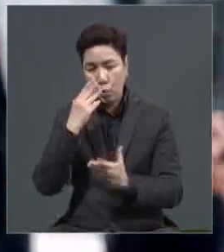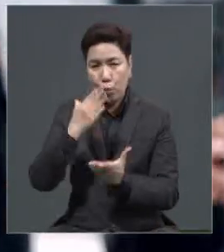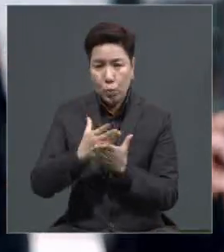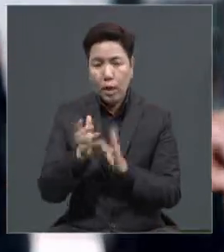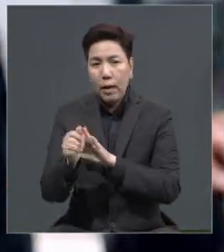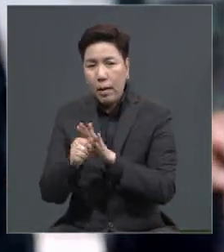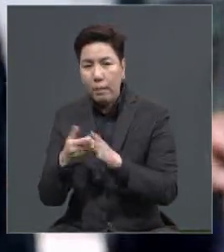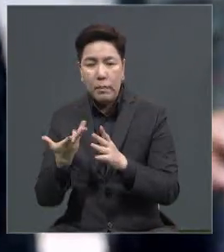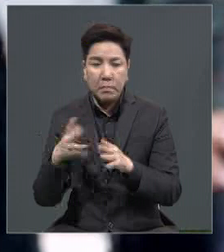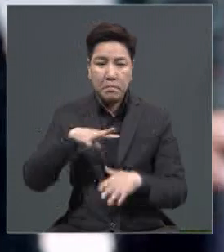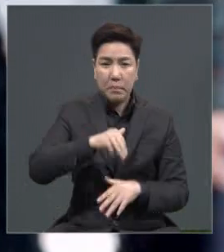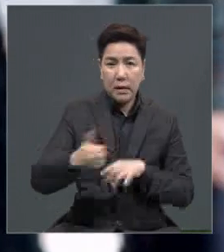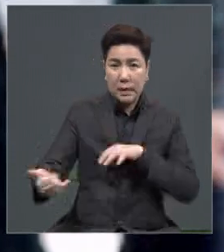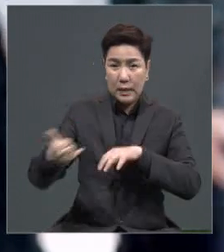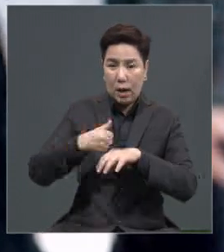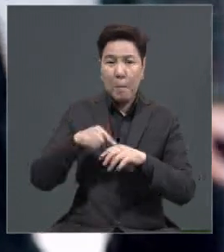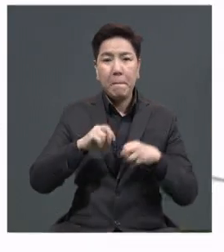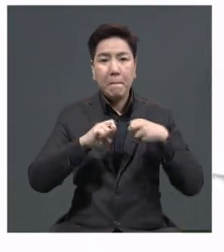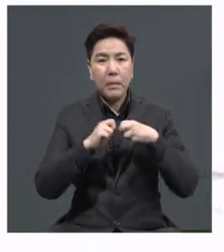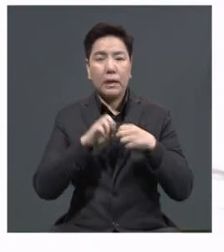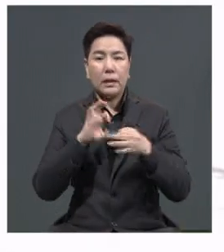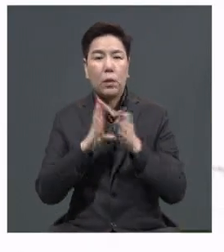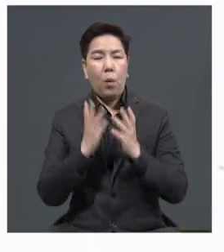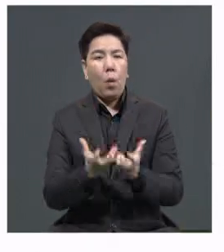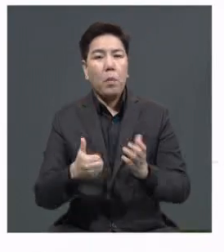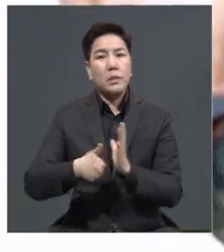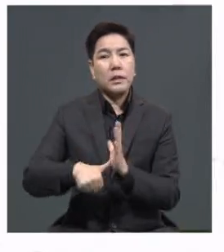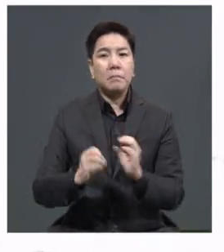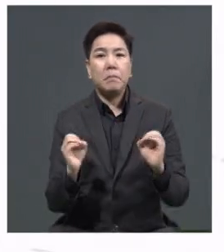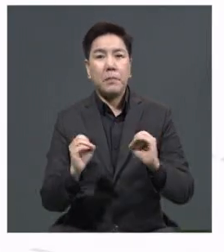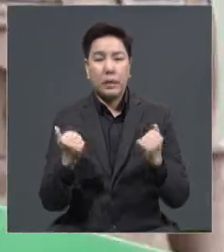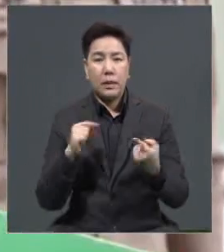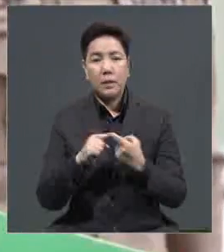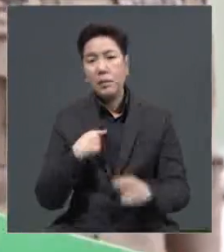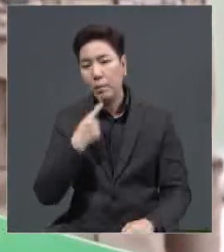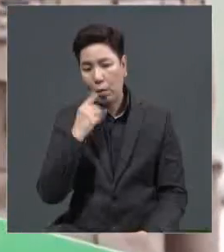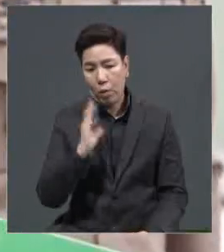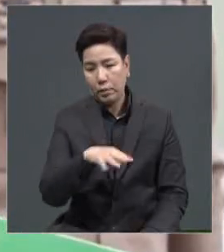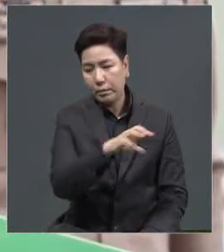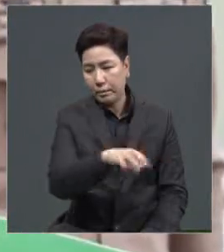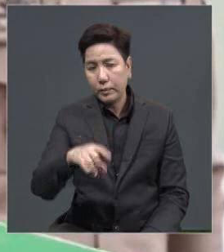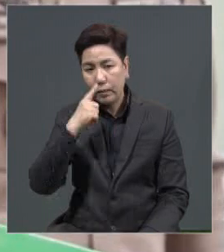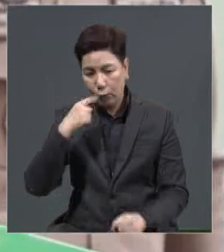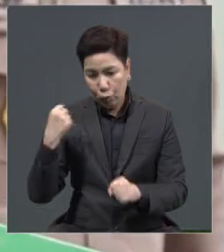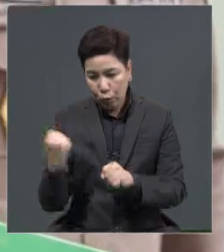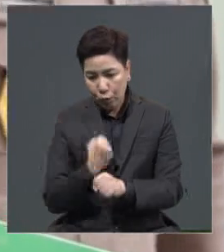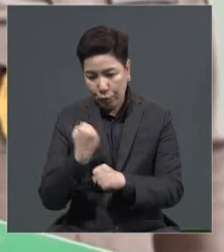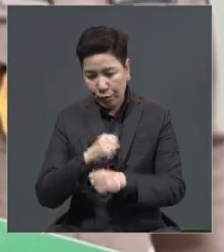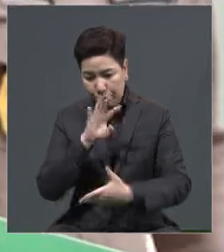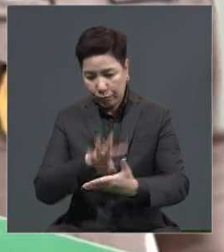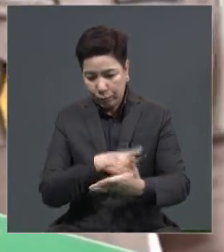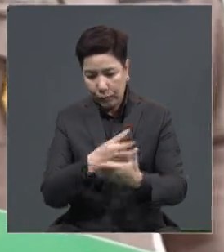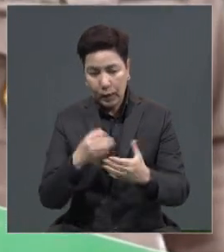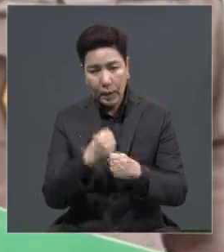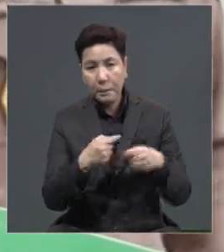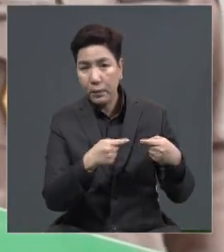การลักลอบหลบหนีเข้าเมืองและปัญหาสินค้าหนีภาษีโดยกำชับให้ทุกหน่วยหมั่นฝึกซ้อมแผนเผชิญเหตุอย่